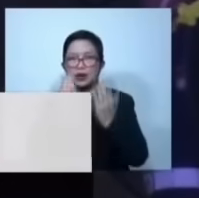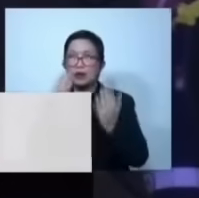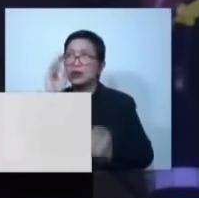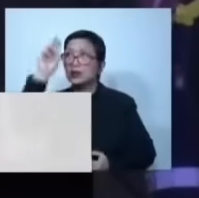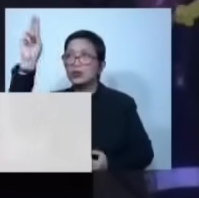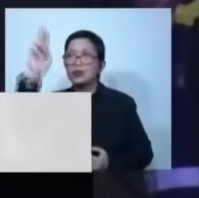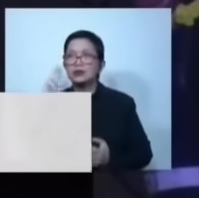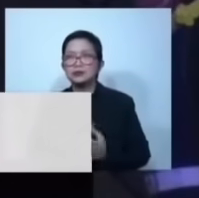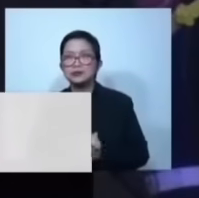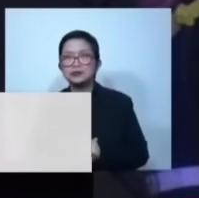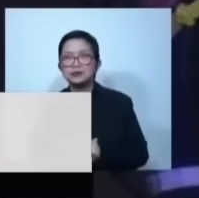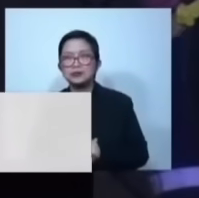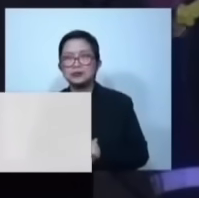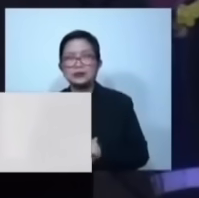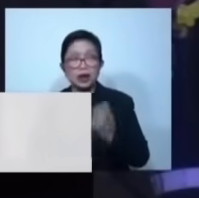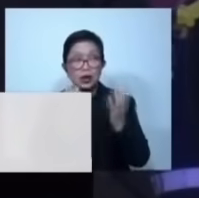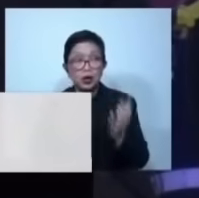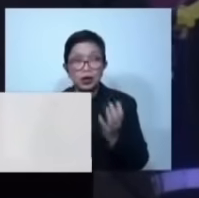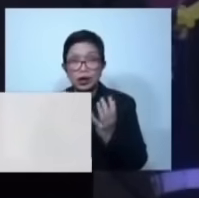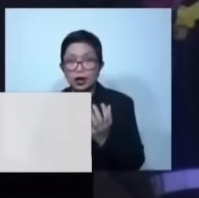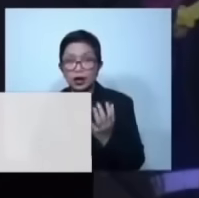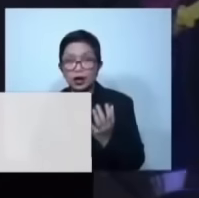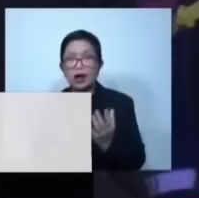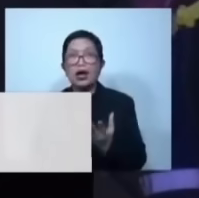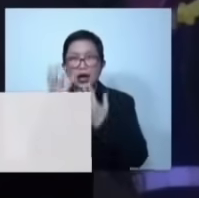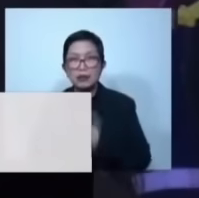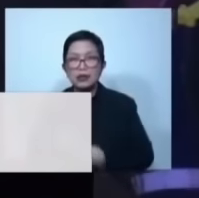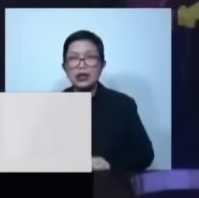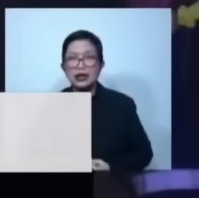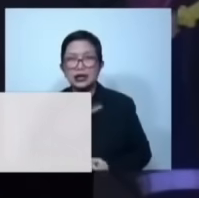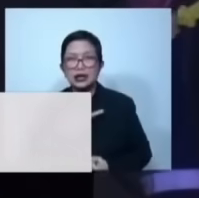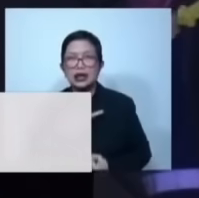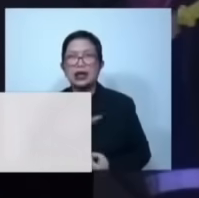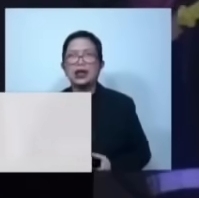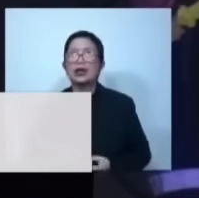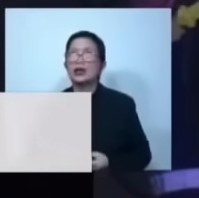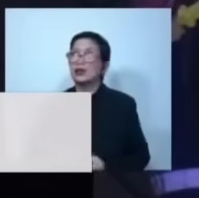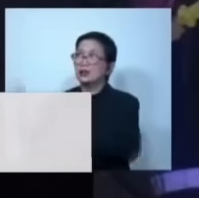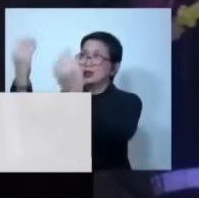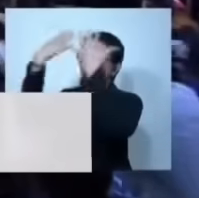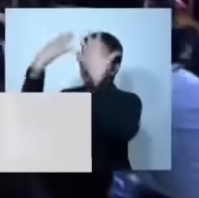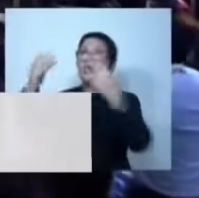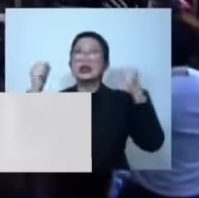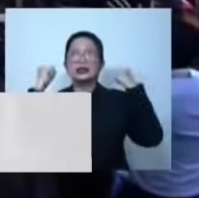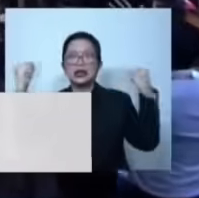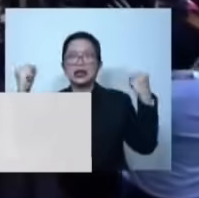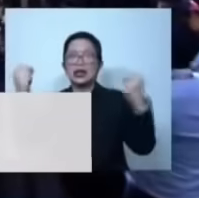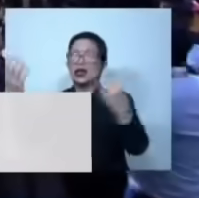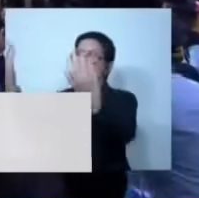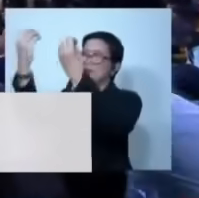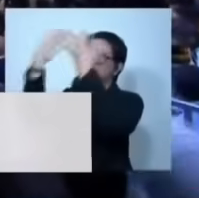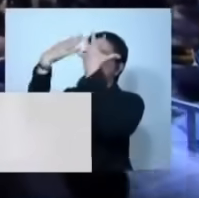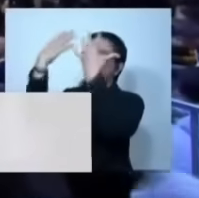Kuasa dengan iringan doa semoga kita senantiasa diberikan kesehatan diberikan